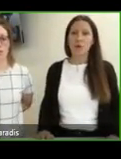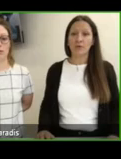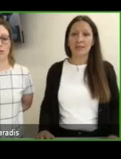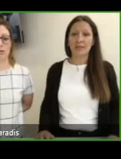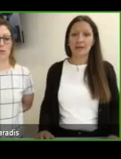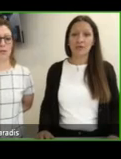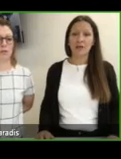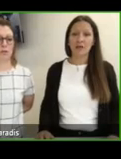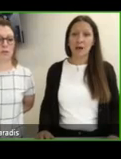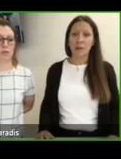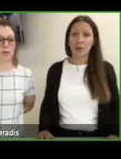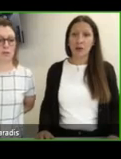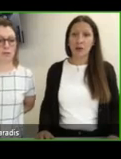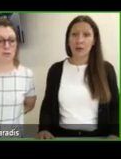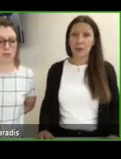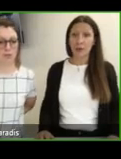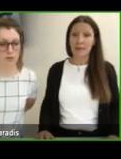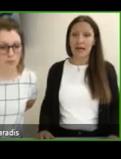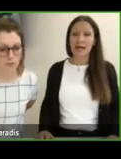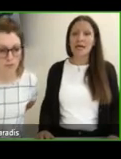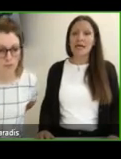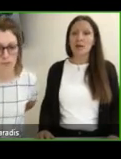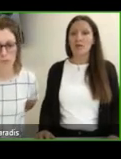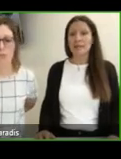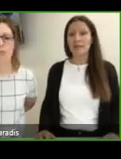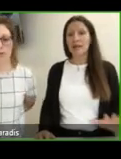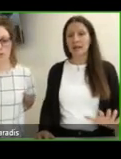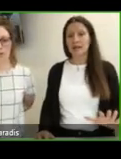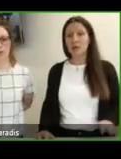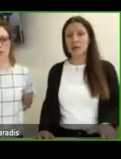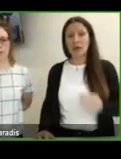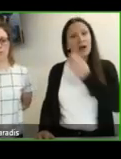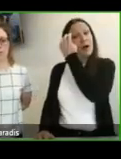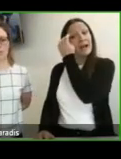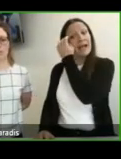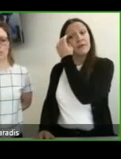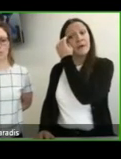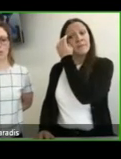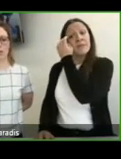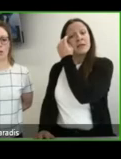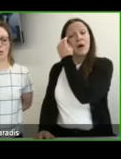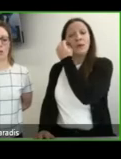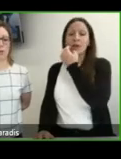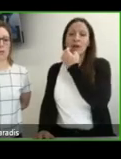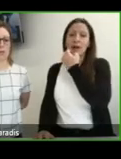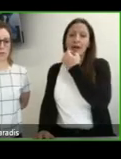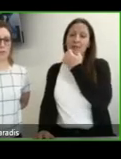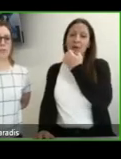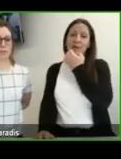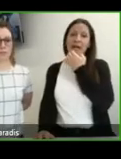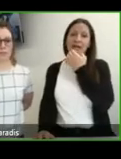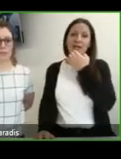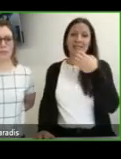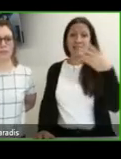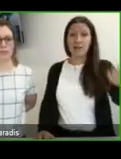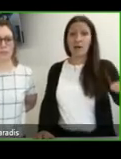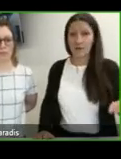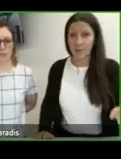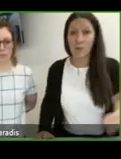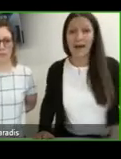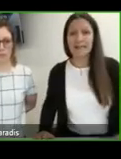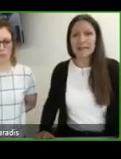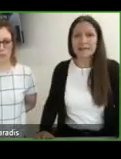parce qu'on veut vous laisser le temps de vous brancher à l'autre webinaire, si on vous présente les ressources en bref, donc la première, c'est